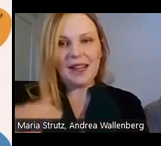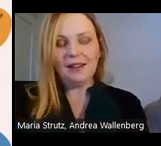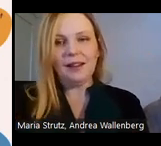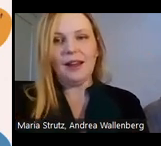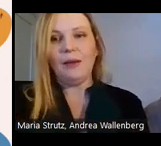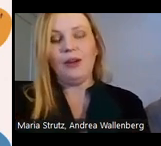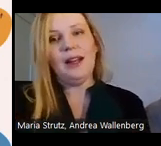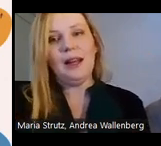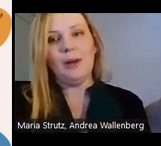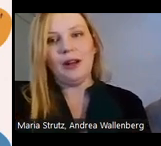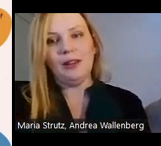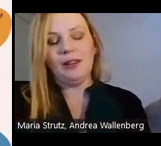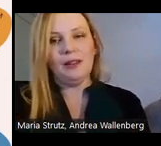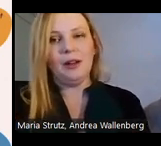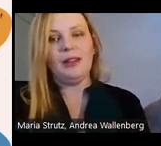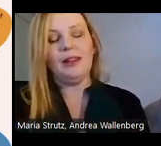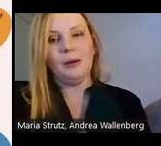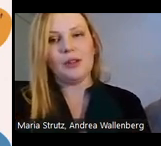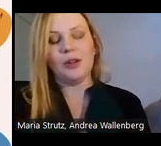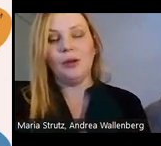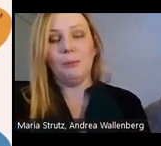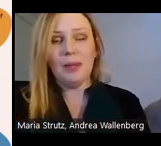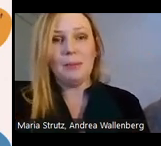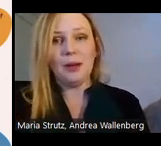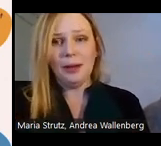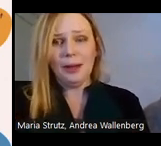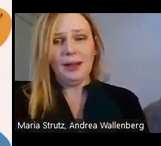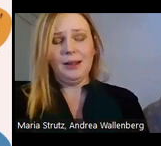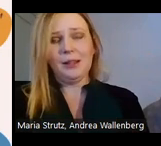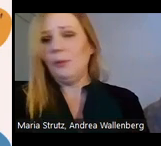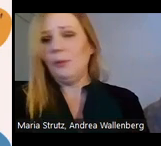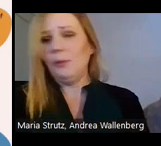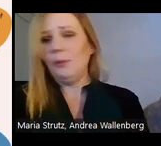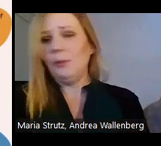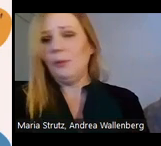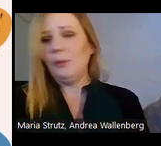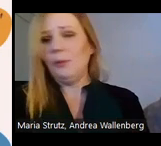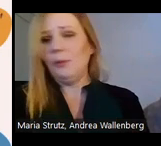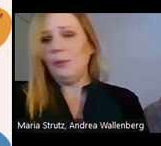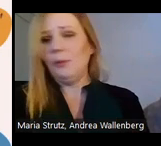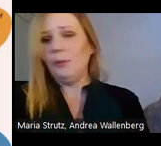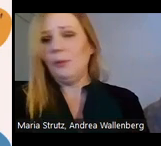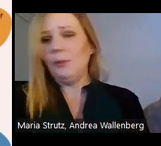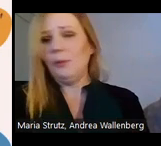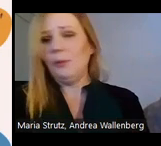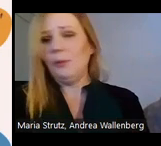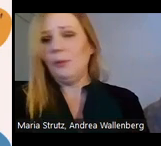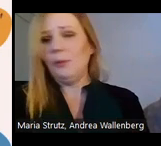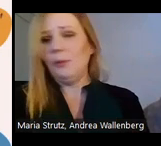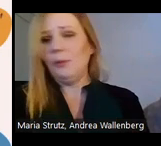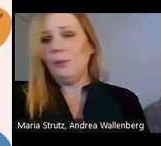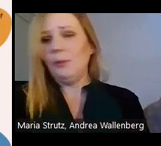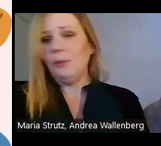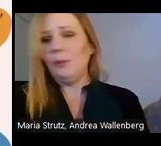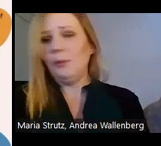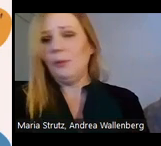längst ner, för det lilla barnet, la vi till också mim. Som visar och kommunicerar med alla andra